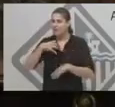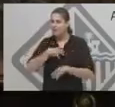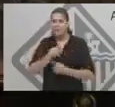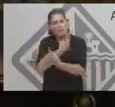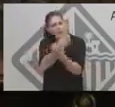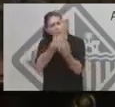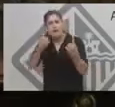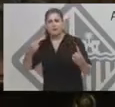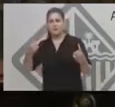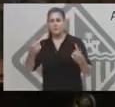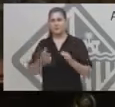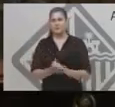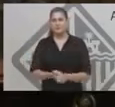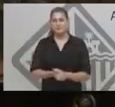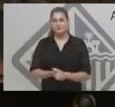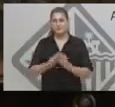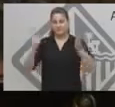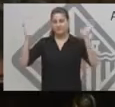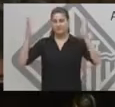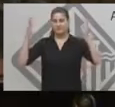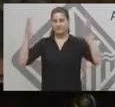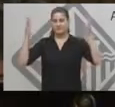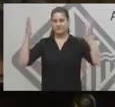d'aquest Ajuntament de la ciutat.